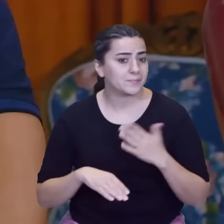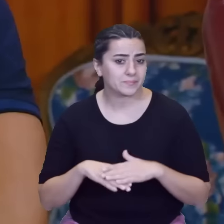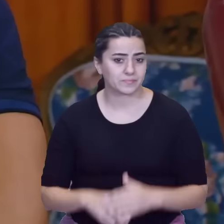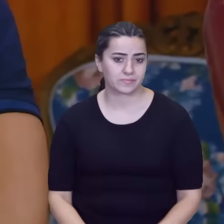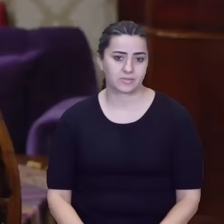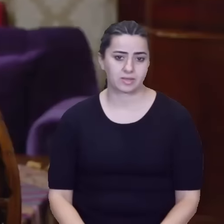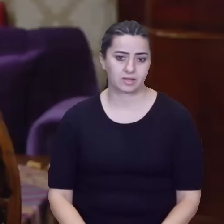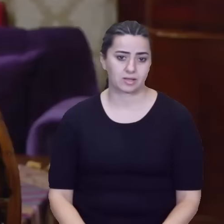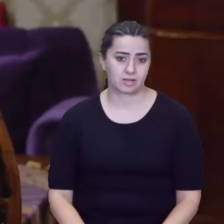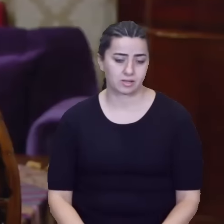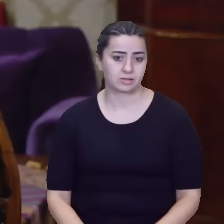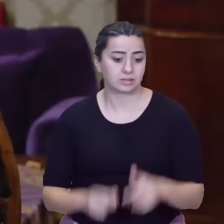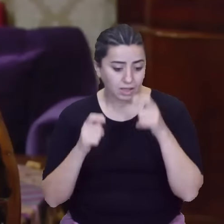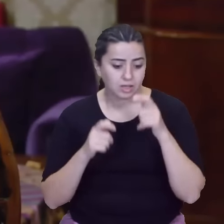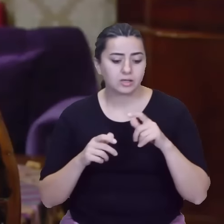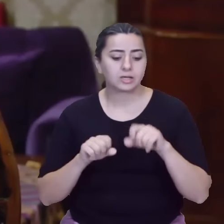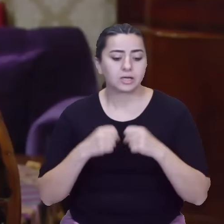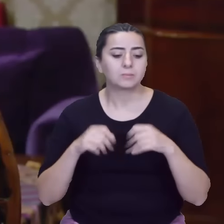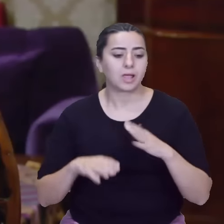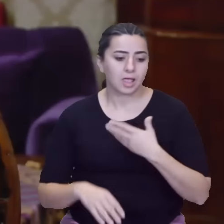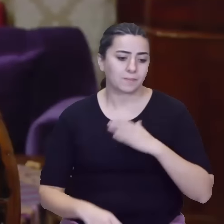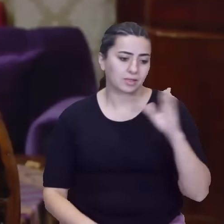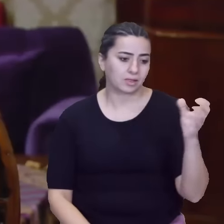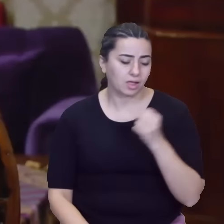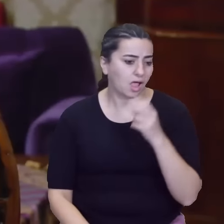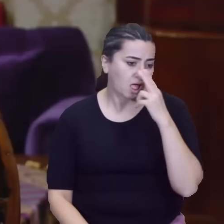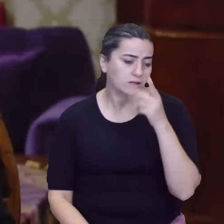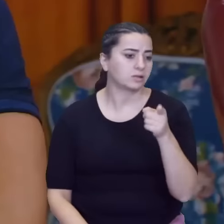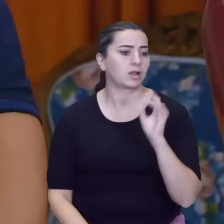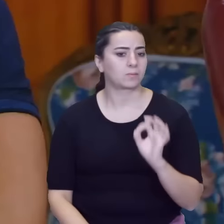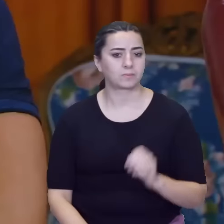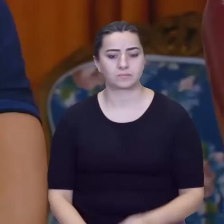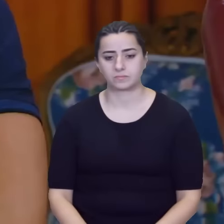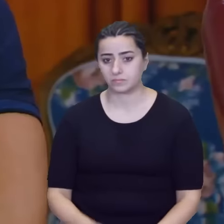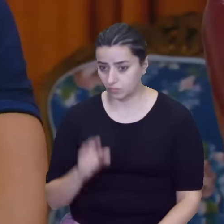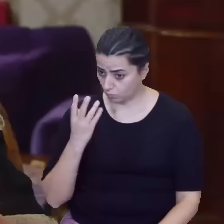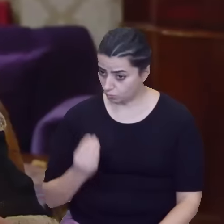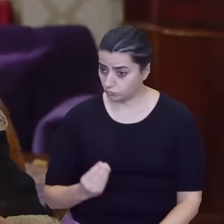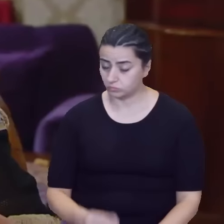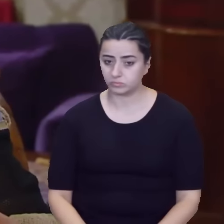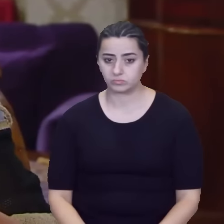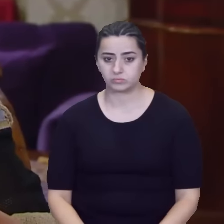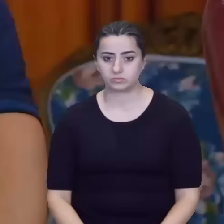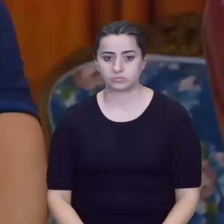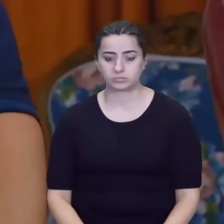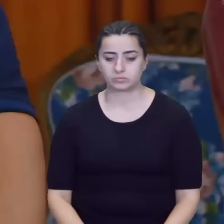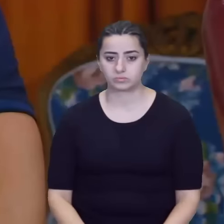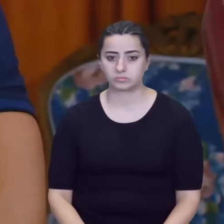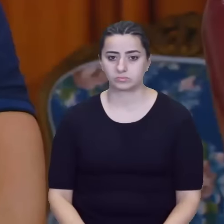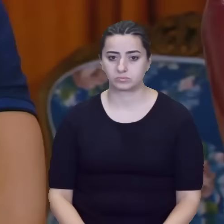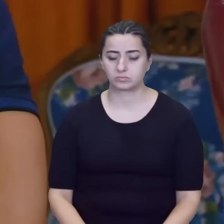yapabilirim? Dikkat etseydin, sakatlanmasaydın. Ekmek almaya gitmek senin işin herhalde şu anda. Öyle oldu değil mi şimdi?